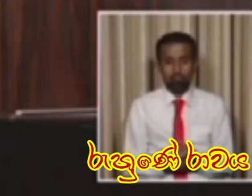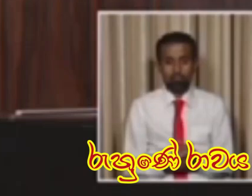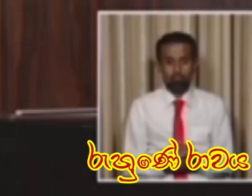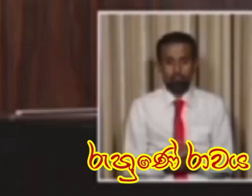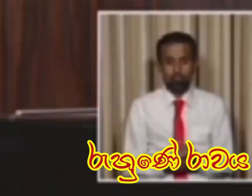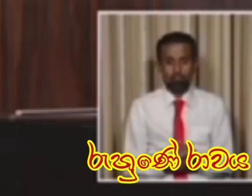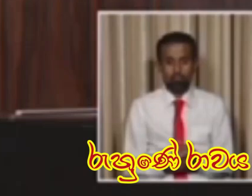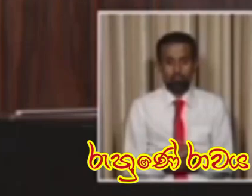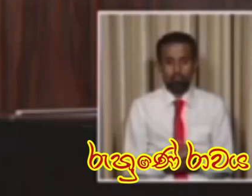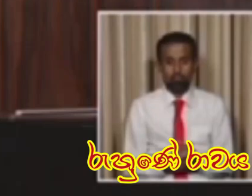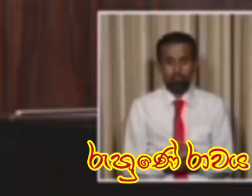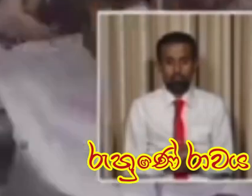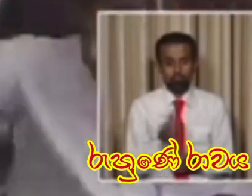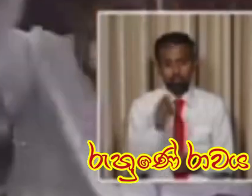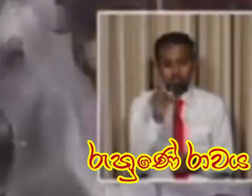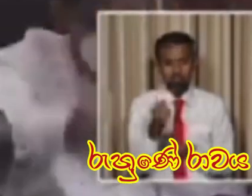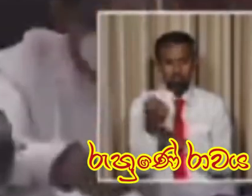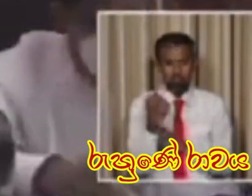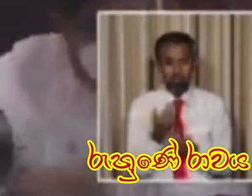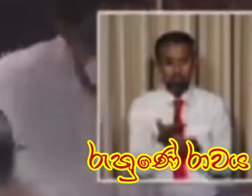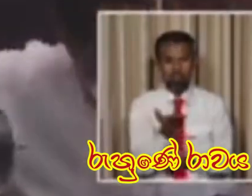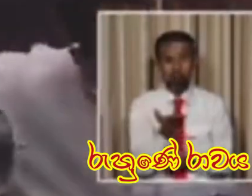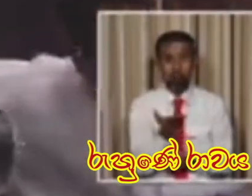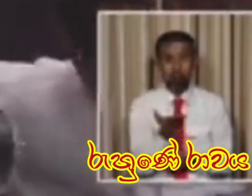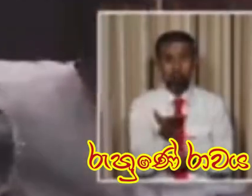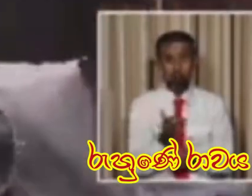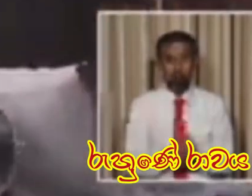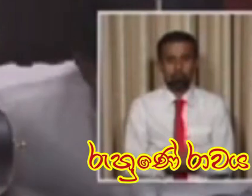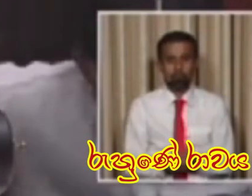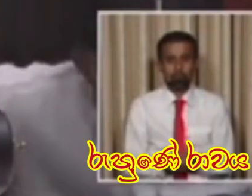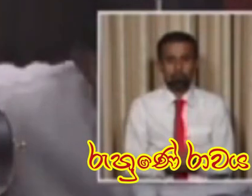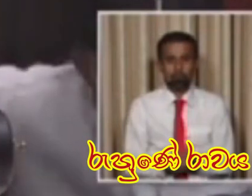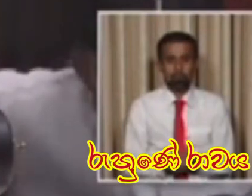කියන්න ඔබතුමාට බලේ තියෙනවා මොකද දෙන්නේ කියන විදිහට මට වැඩ කරන්න බෑ.